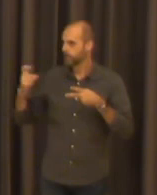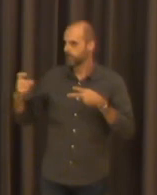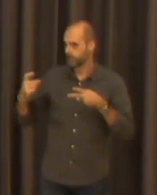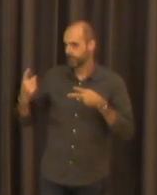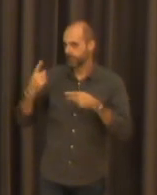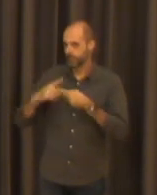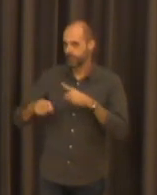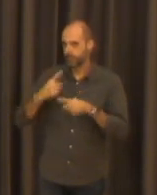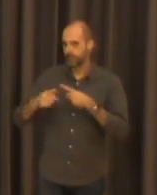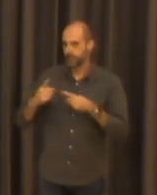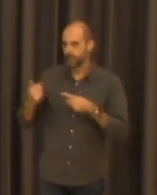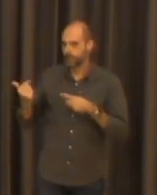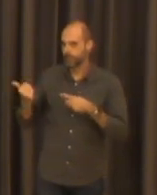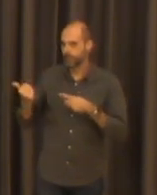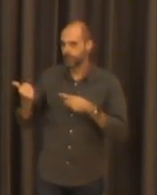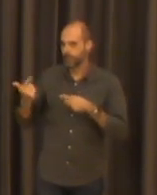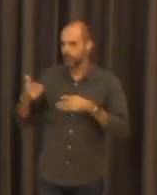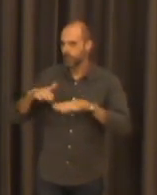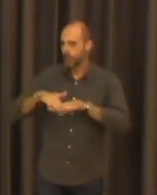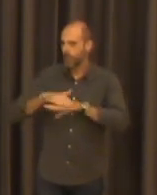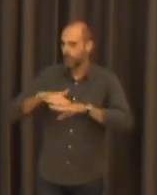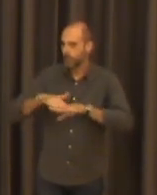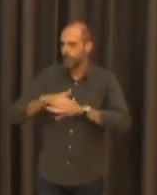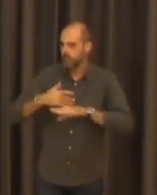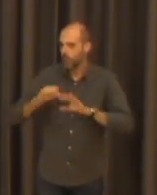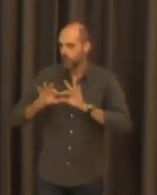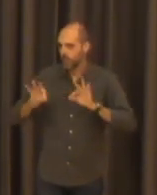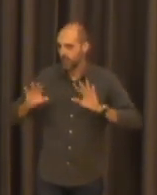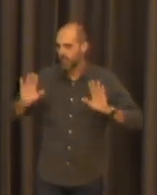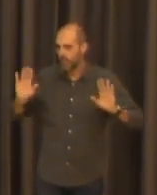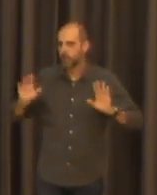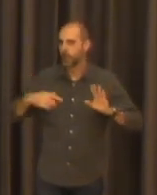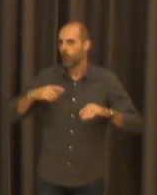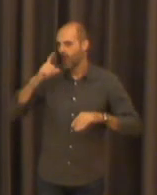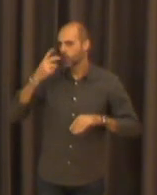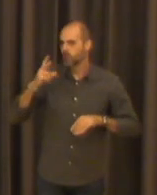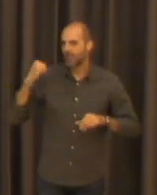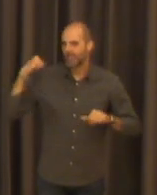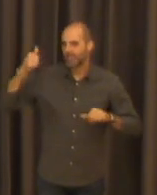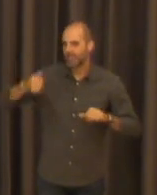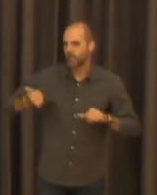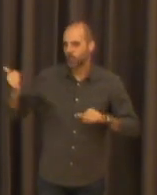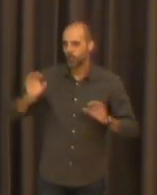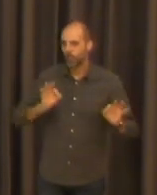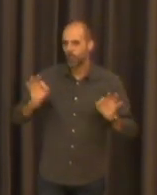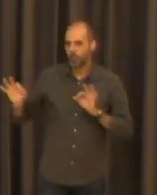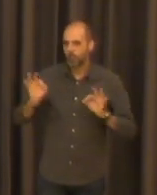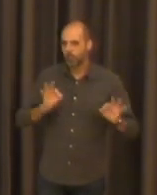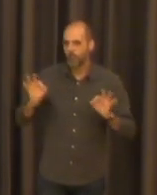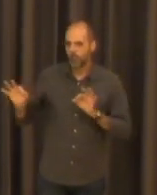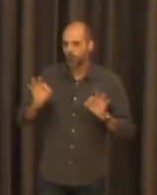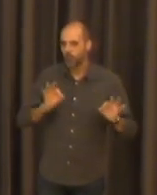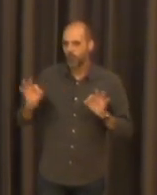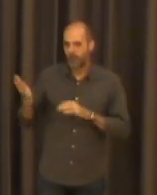una cosa, és molt bàsica i molt simple, però durant quin temps vostè estava preparant tota aquesta